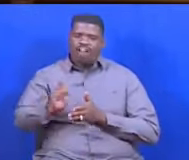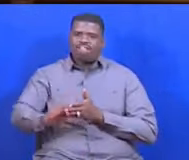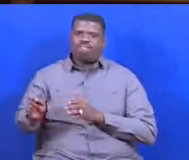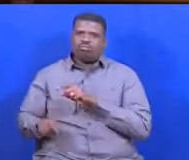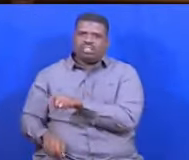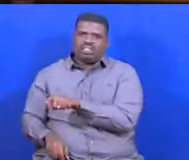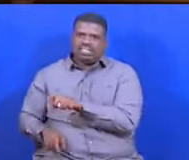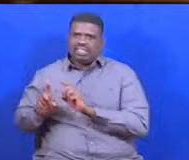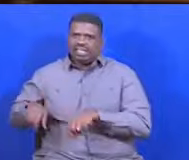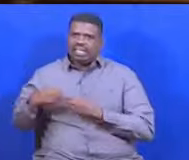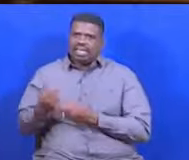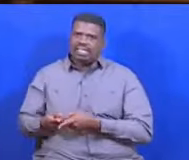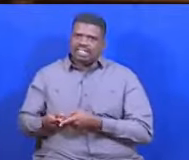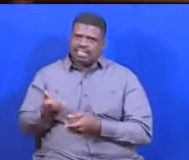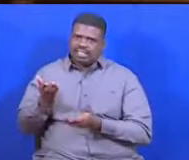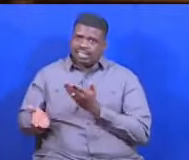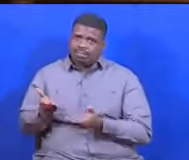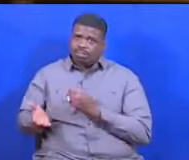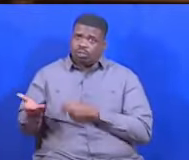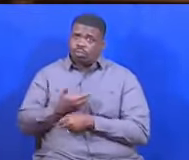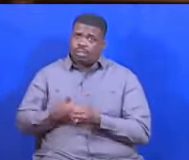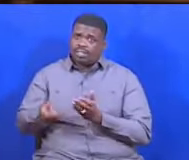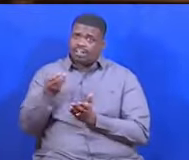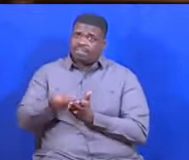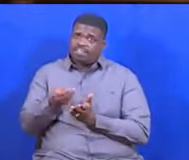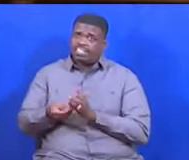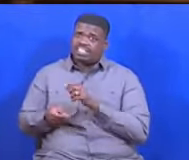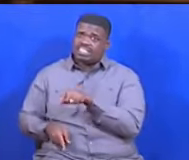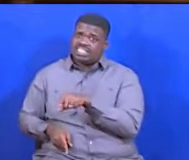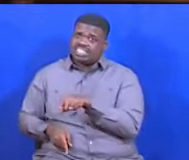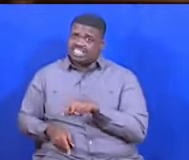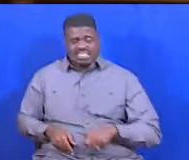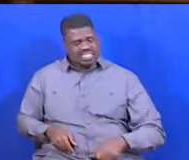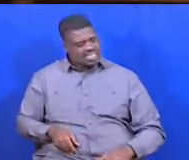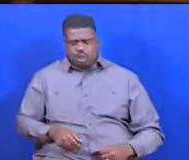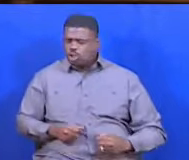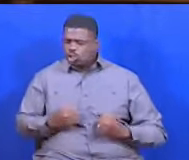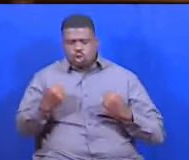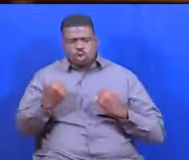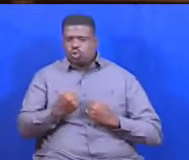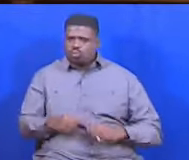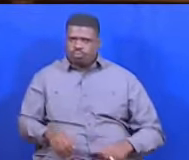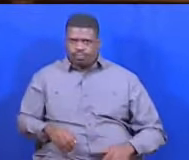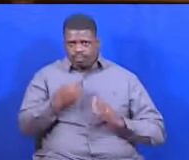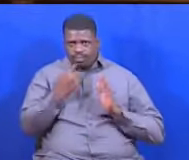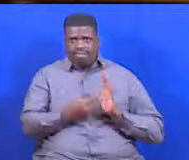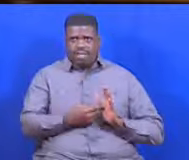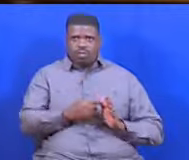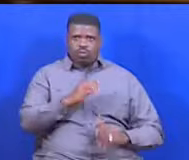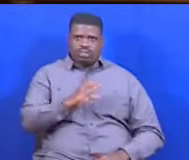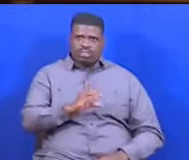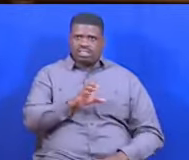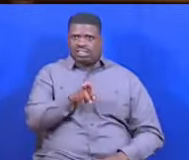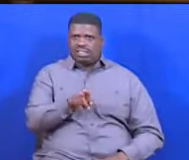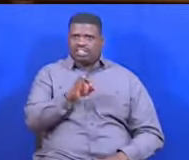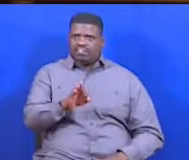Lakini namna ya kupata hizi pesa inakuwa ni ngumu, kwa sababu kama CHF ilianza ni shilingi